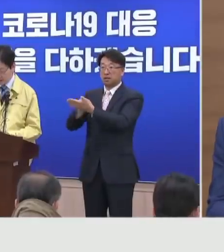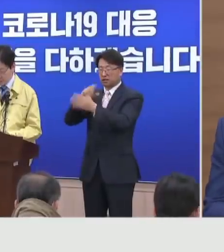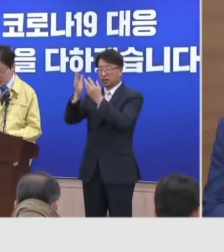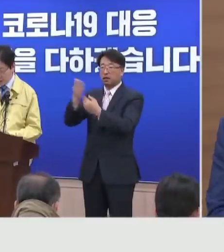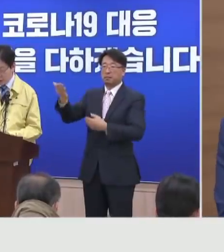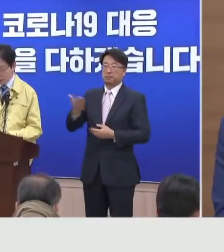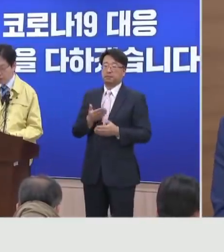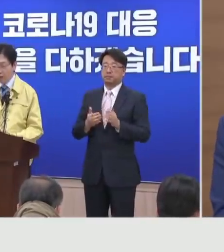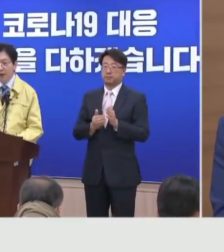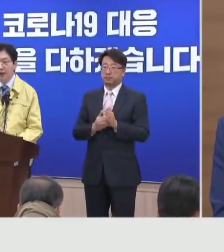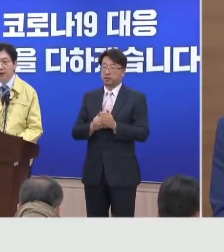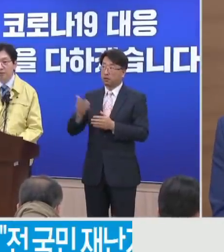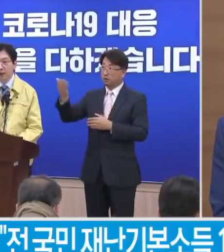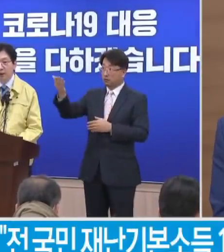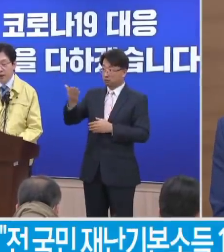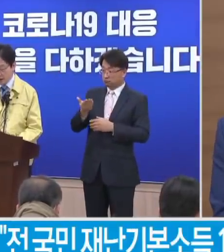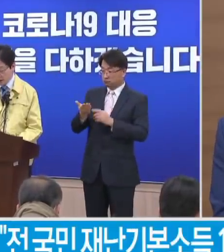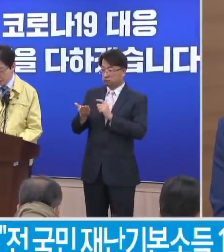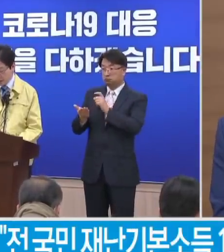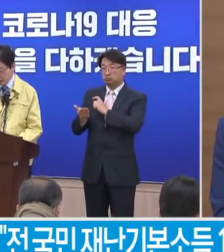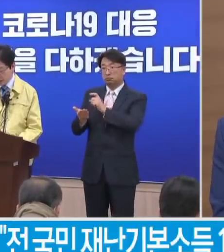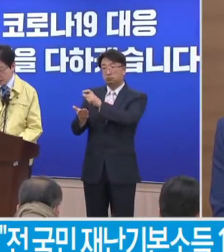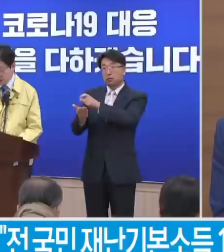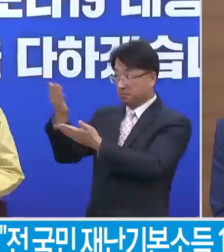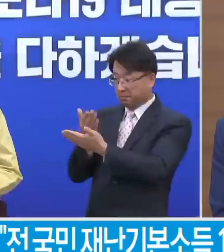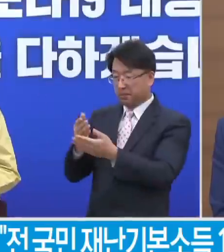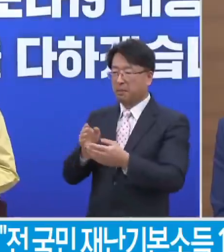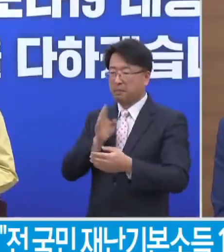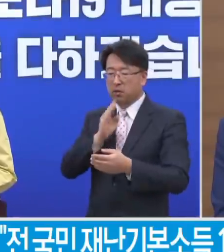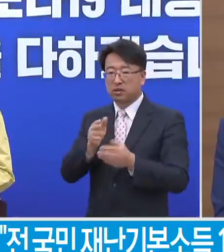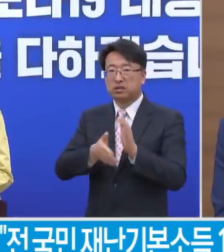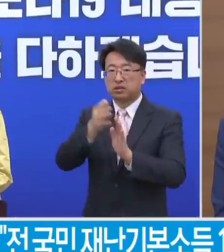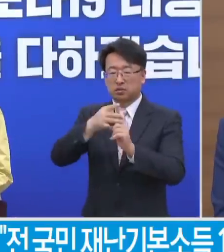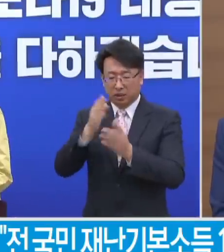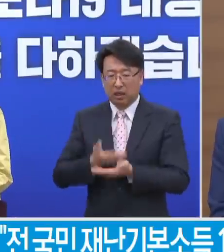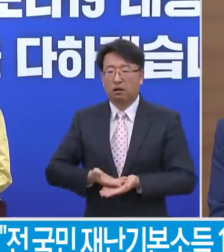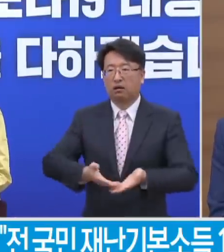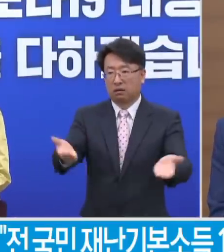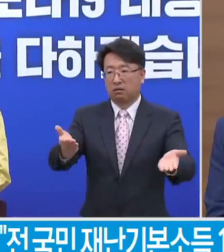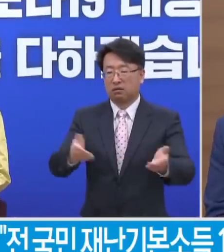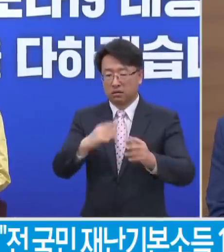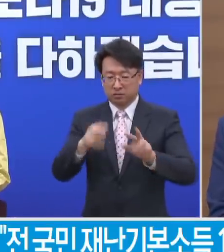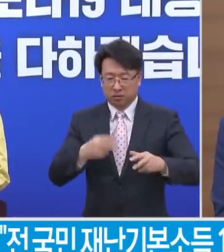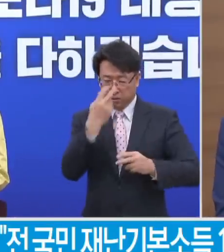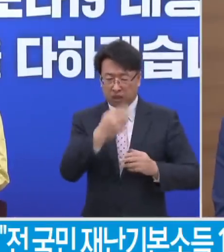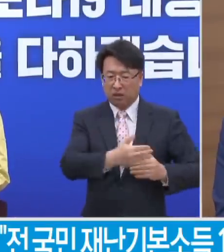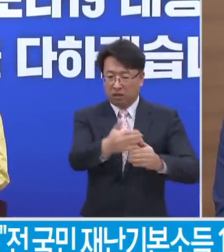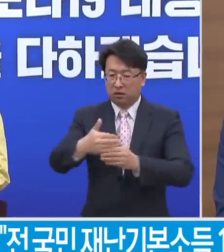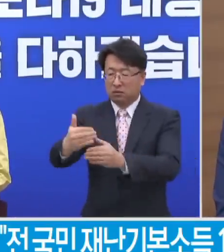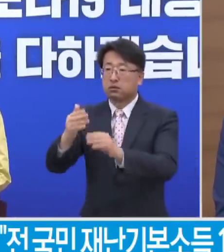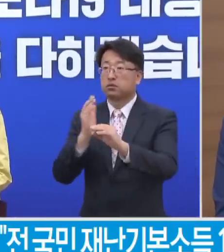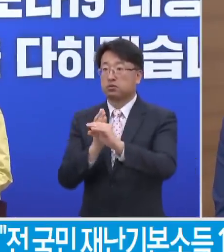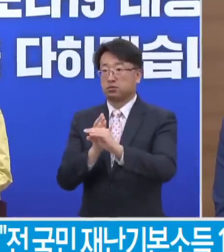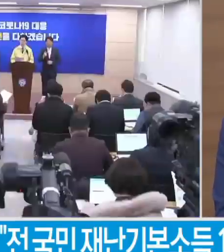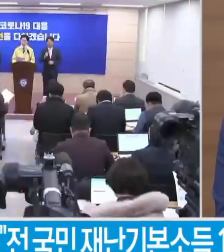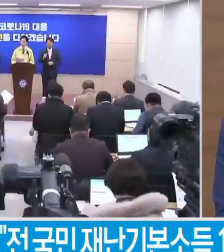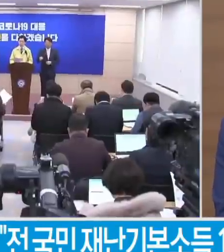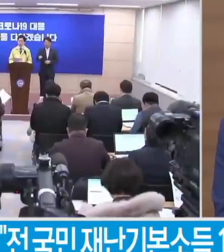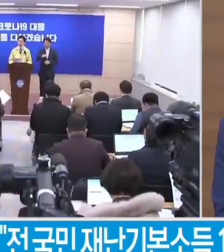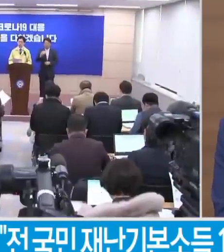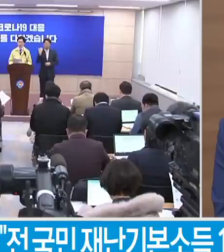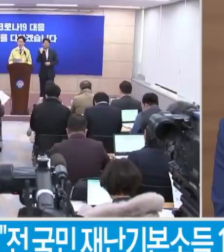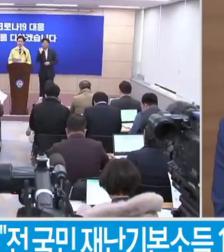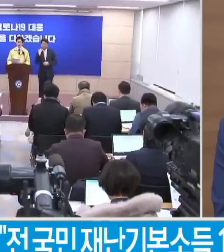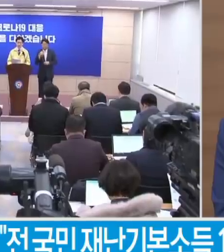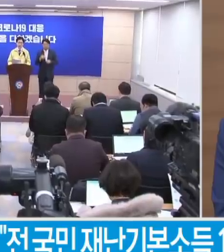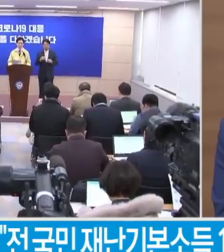없다는 것도 경제학계 이제 정설로처럼 나오는 것이거든요. 현금 지원이요. 현물 지원에 비해서 현금 지원이 더 부작용이 많다는 점. 예. 뭐, 김경주 지사가